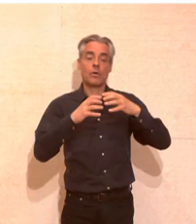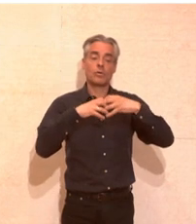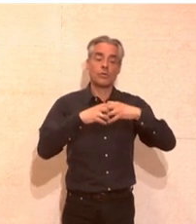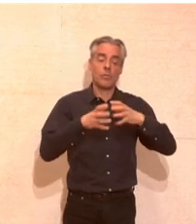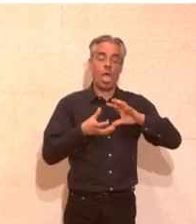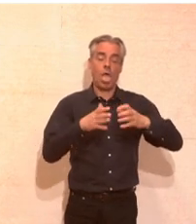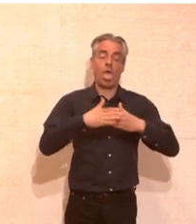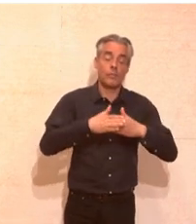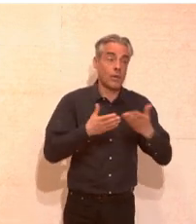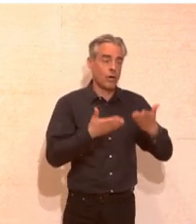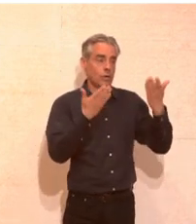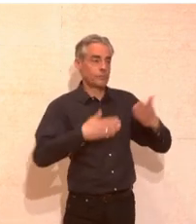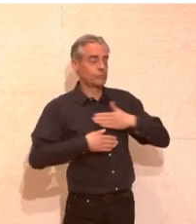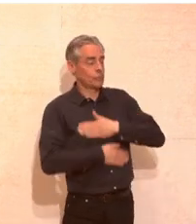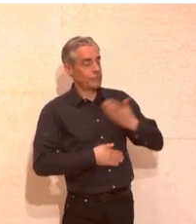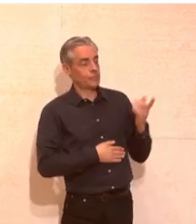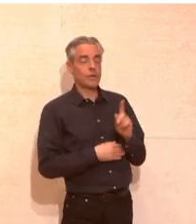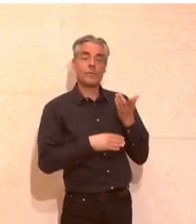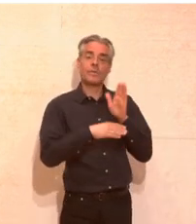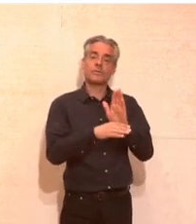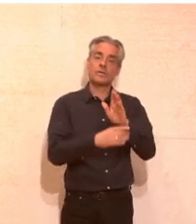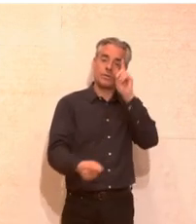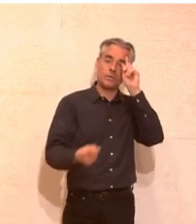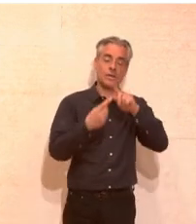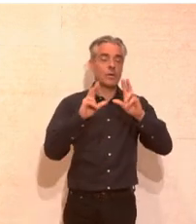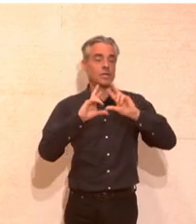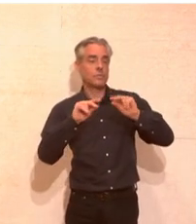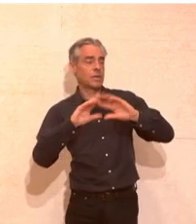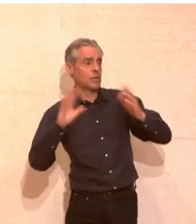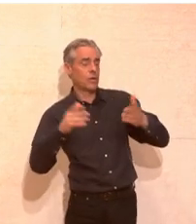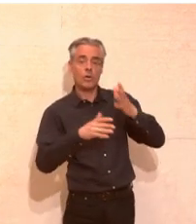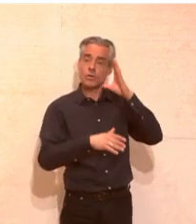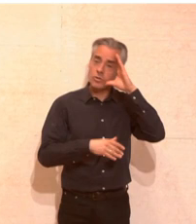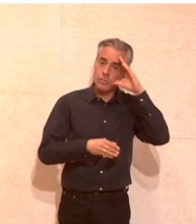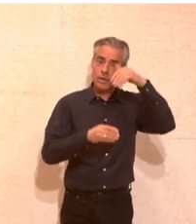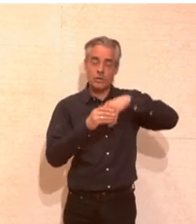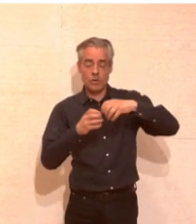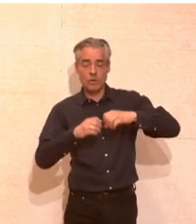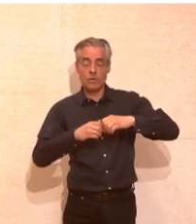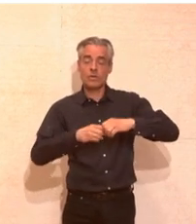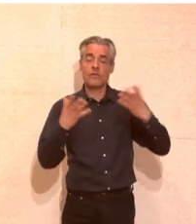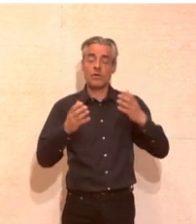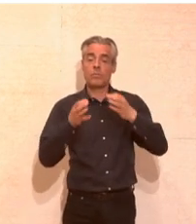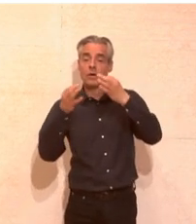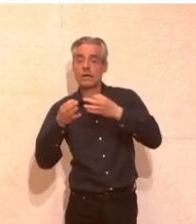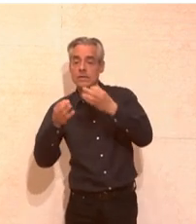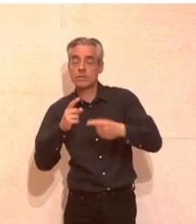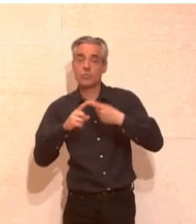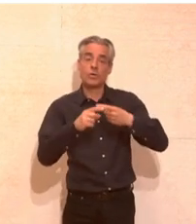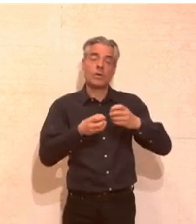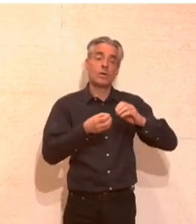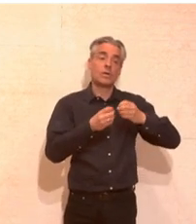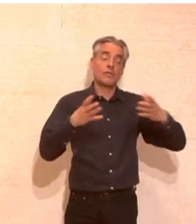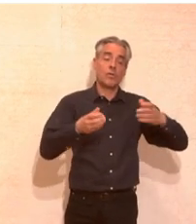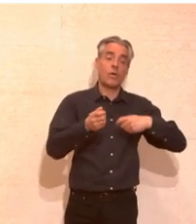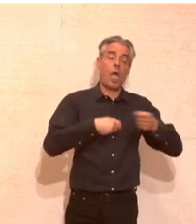neurodéveloppement. Donc je suis ravie de l'accueillir. Elle va nous faire une présentation pour nous expliquer le sommeil dans le développement typique, mais également dans le